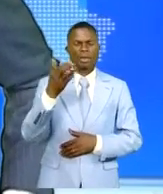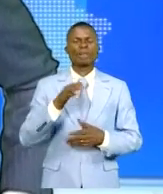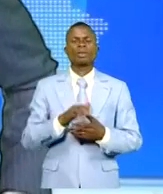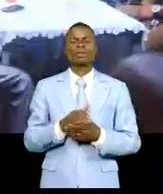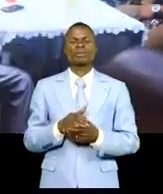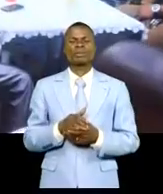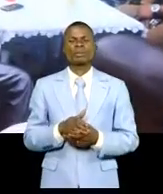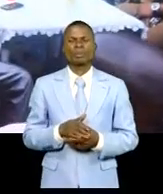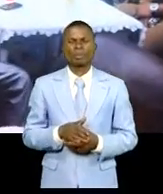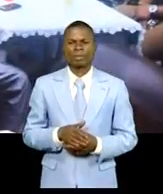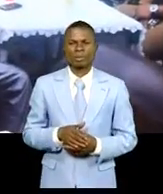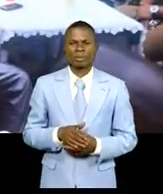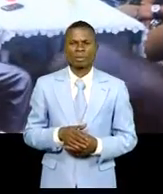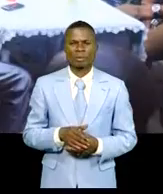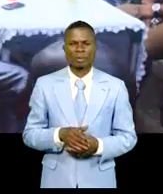place.